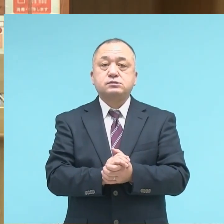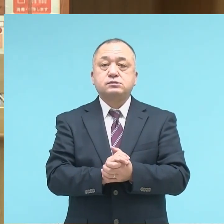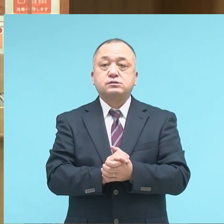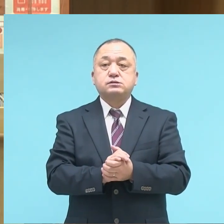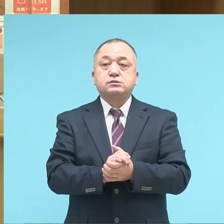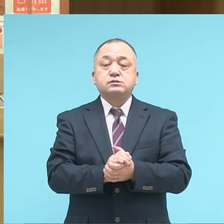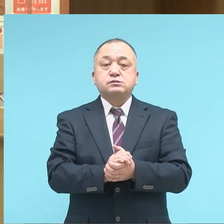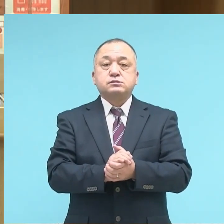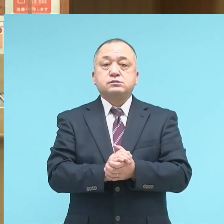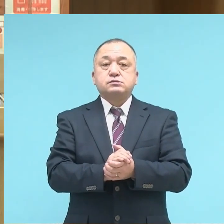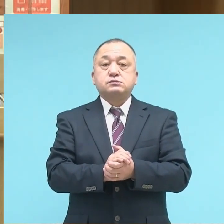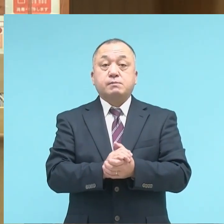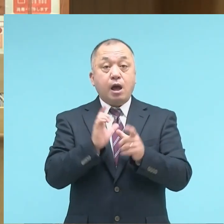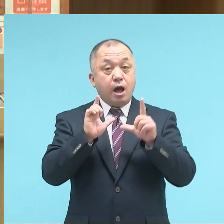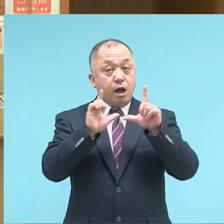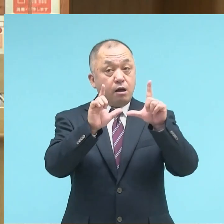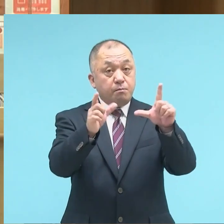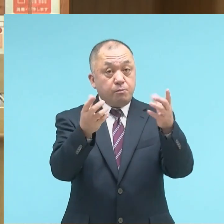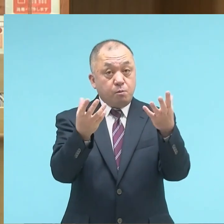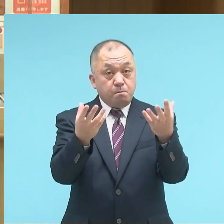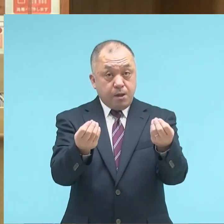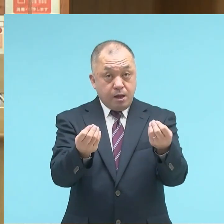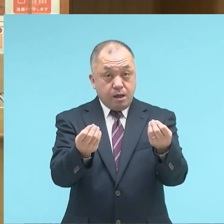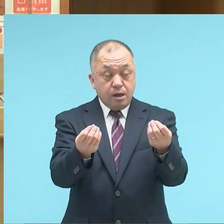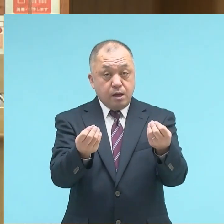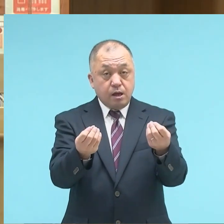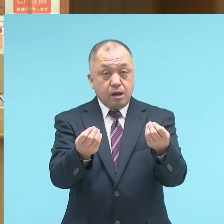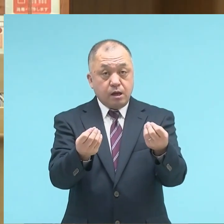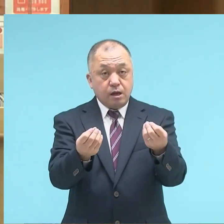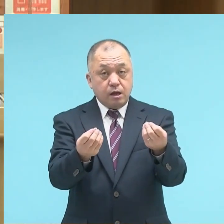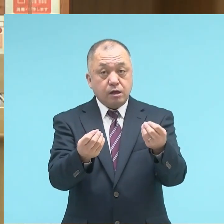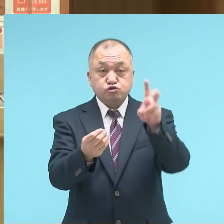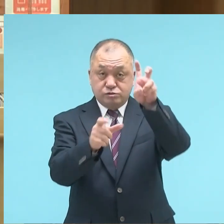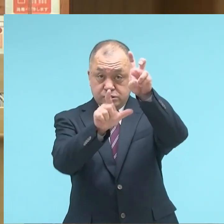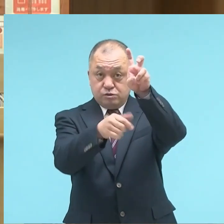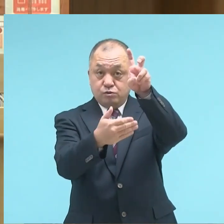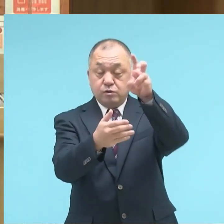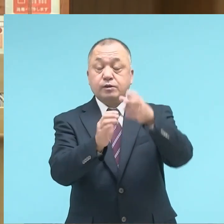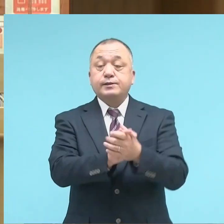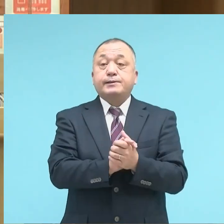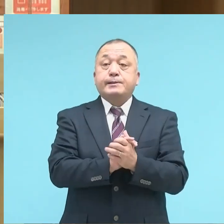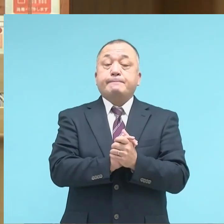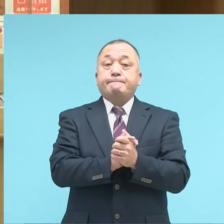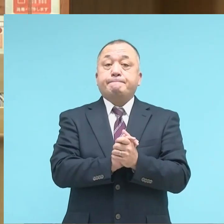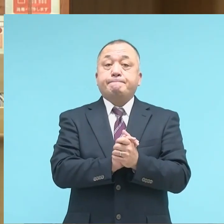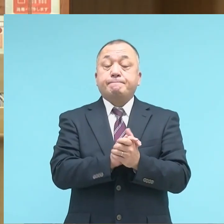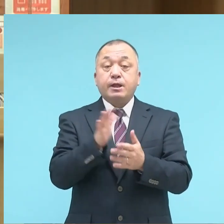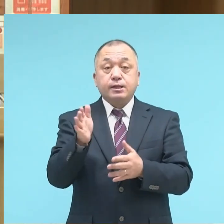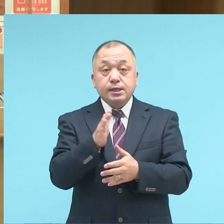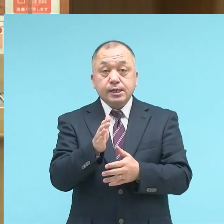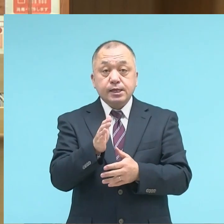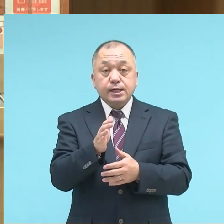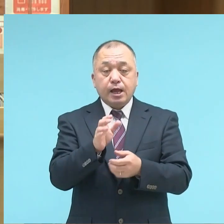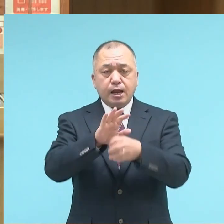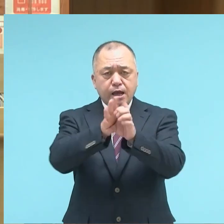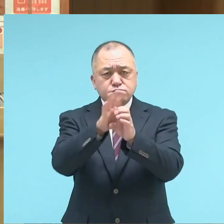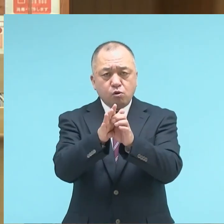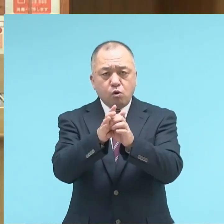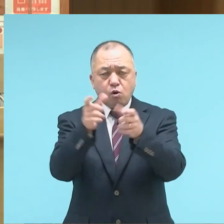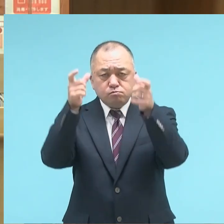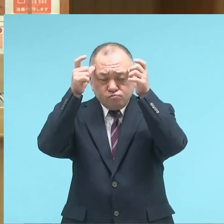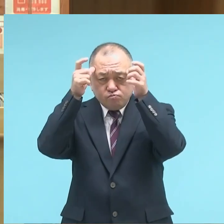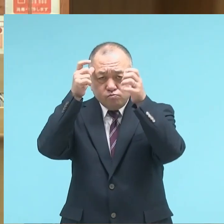発表が行われた回答ですね、はい。近年ですね、酪農畜産経営は